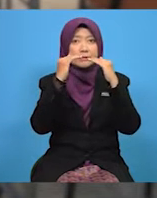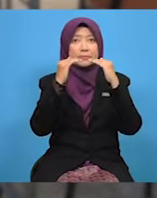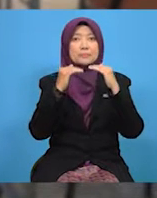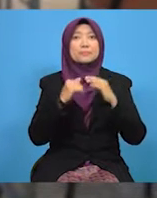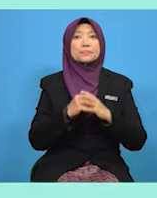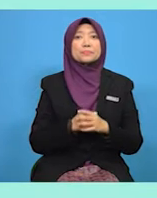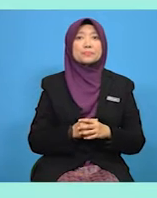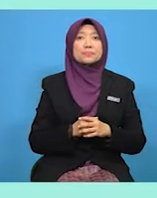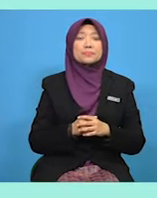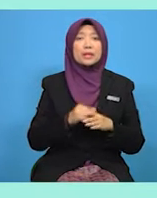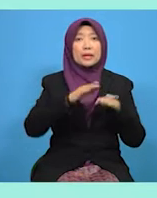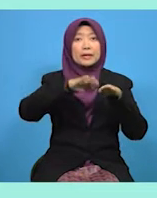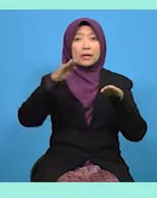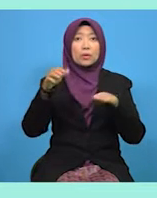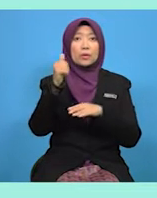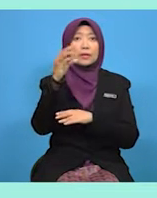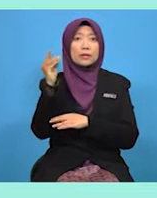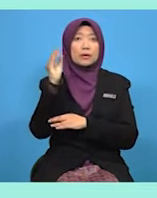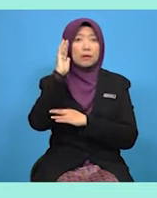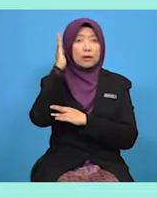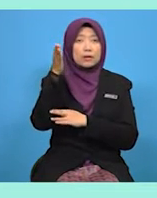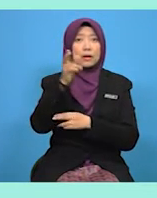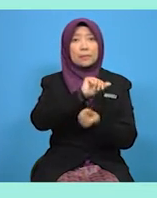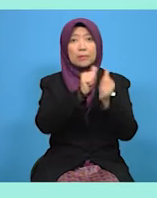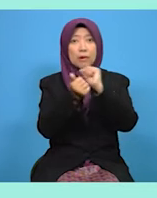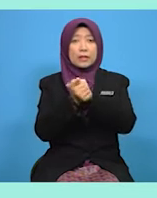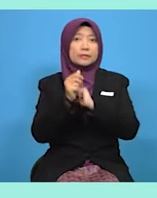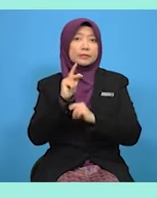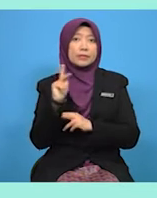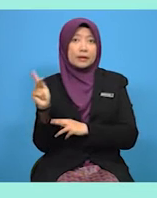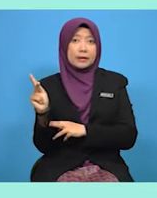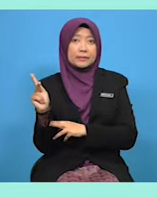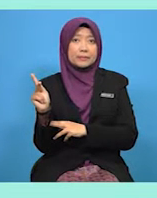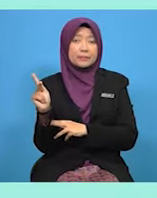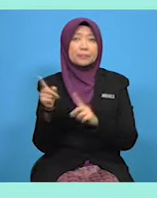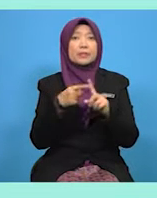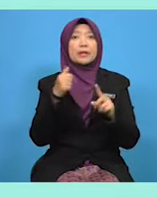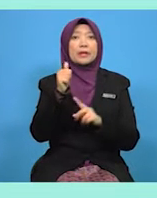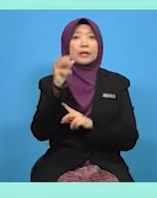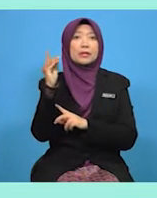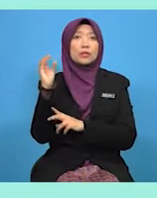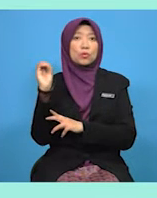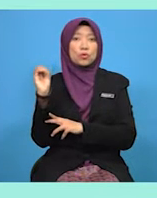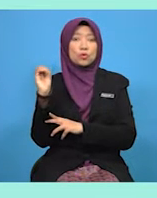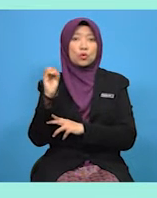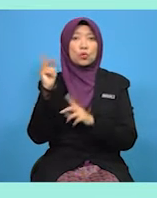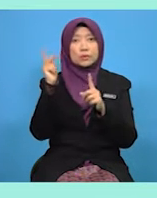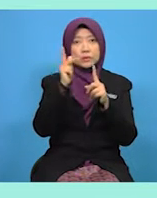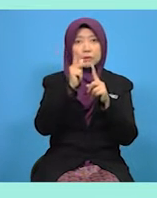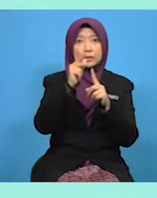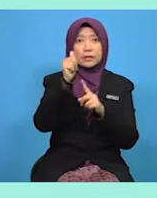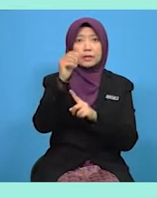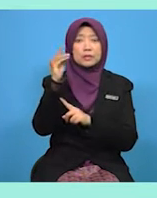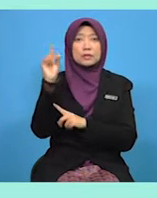meningkat. Kilo AD akan beralih ke kanan dari AD 0 ke